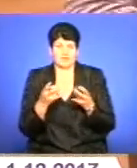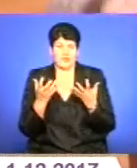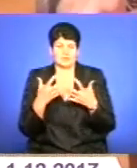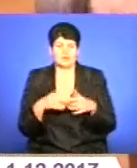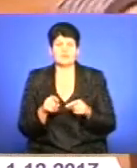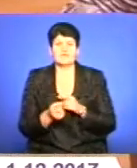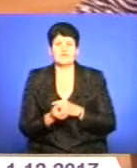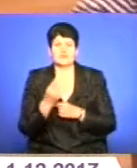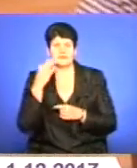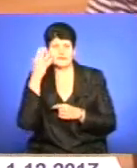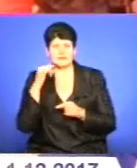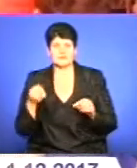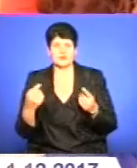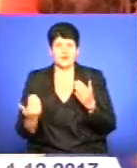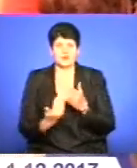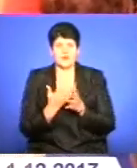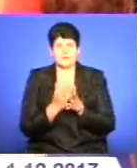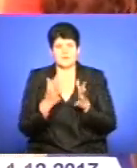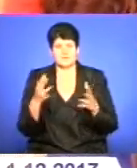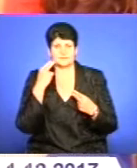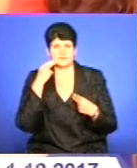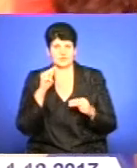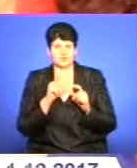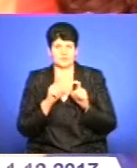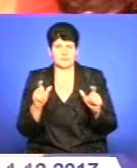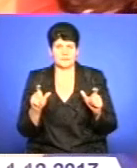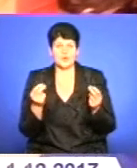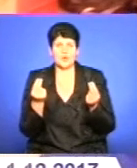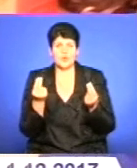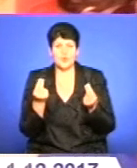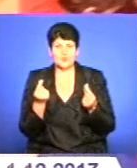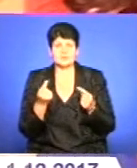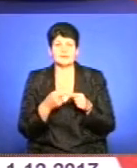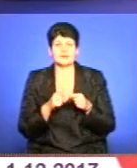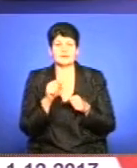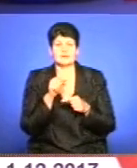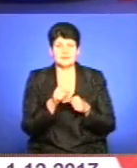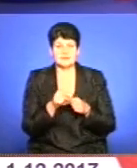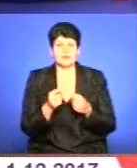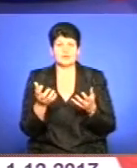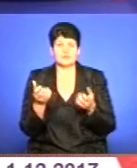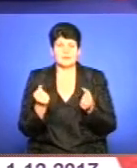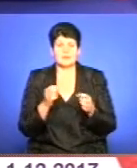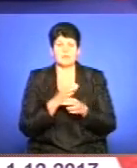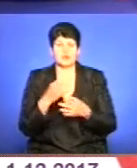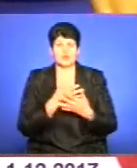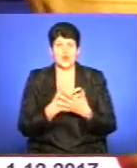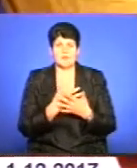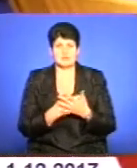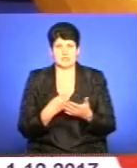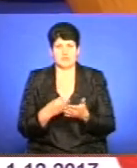Відтак виникла ідея створення нового, більш досконалого закладу. Кошти на втілення задуму ініціатори отримали з проекту «Громадський